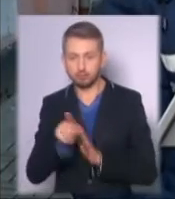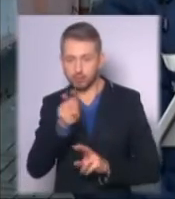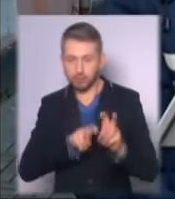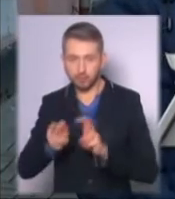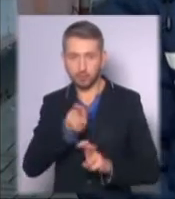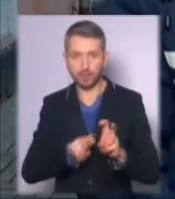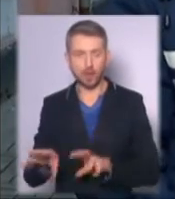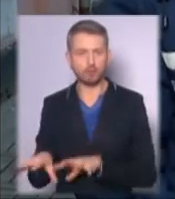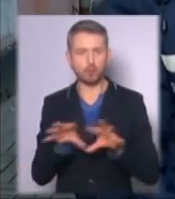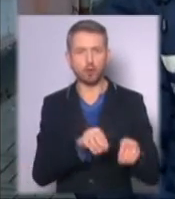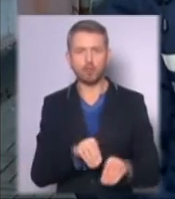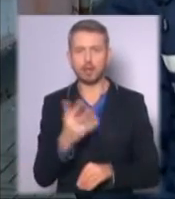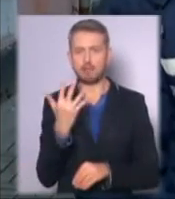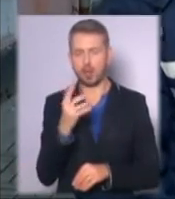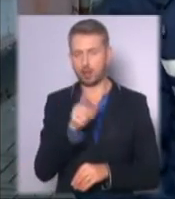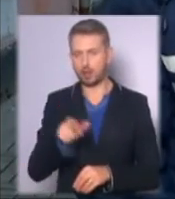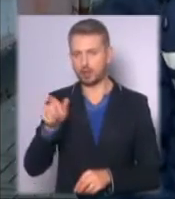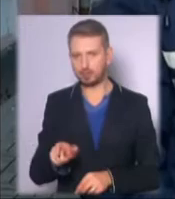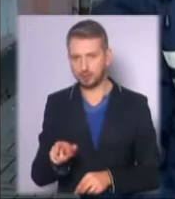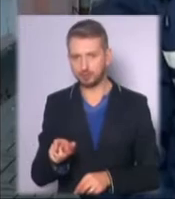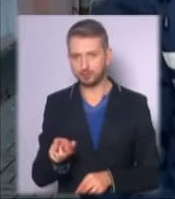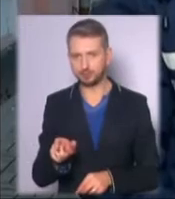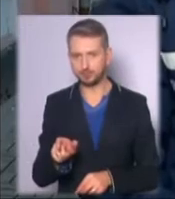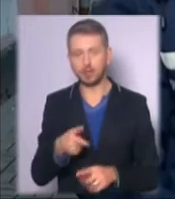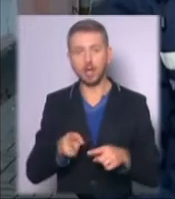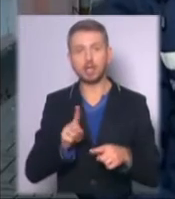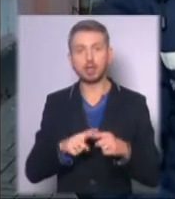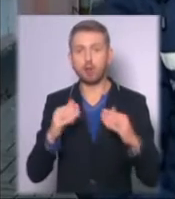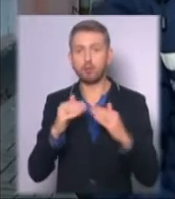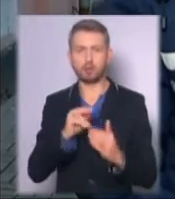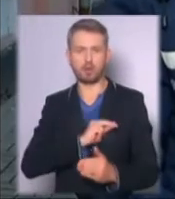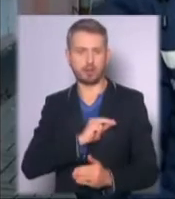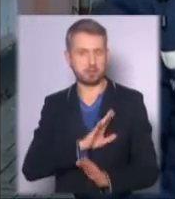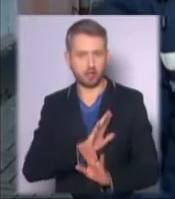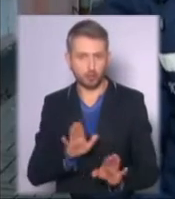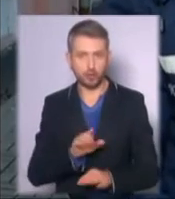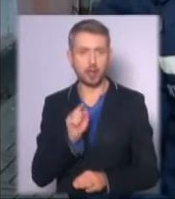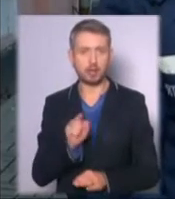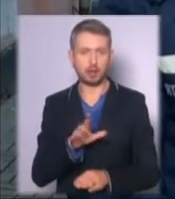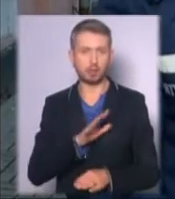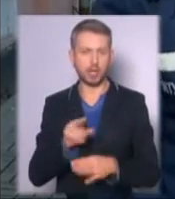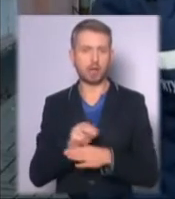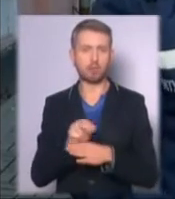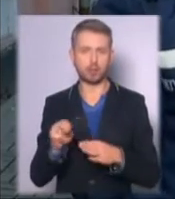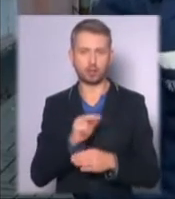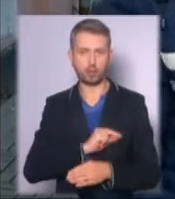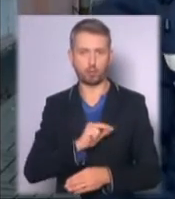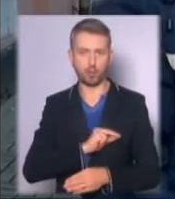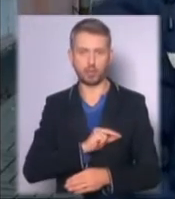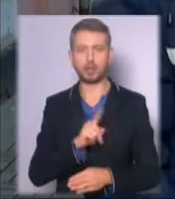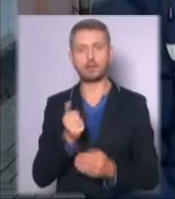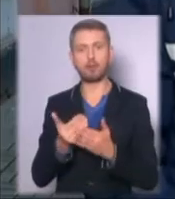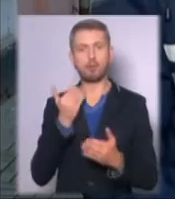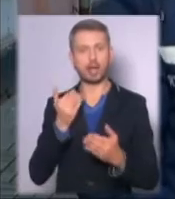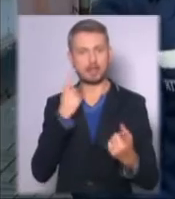було евакуйовано 5 осіб. Ця будівля не функціонуюча, тобто там проводились ремонтні роботи. За попередніми